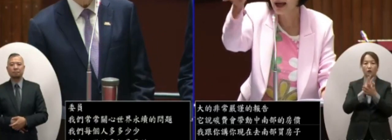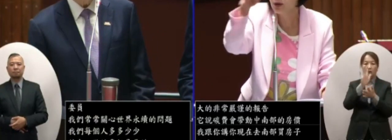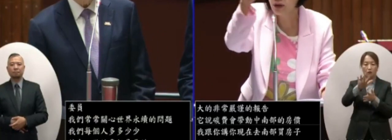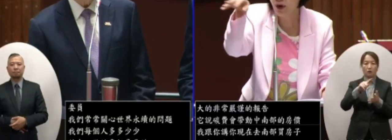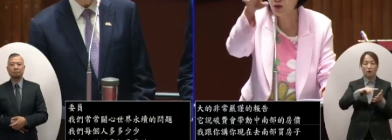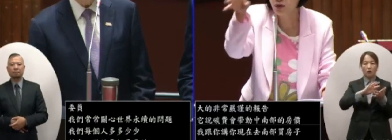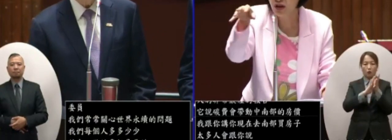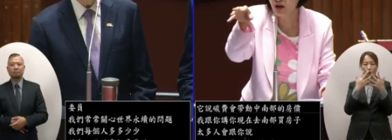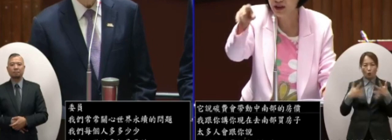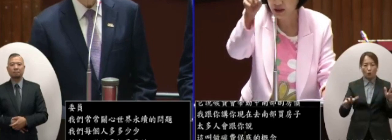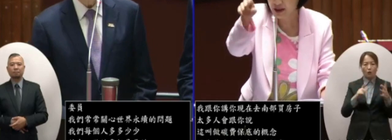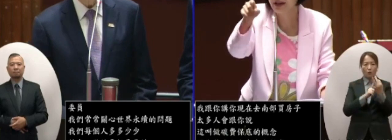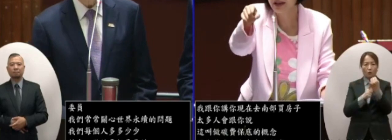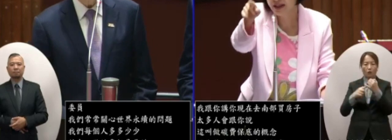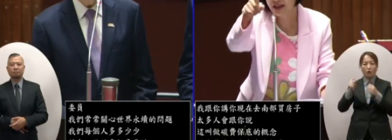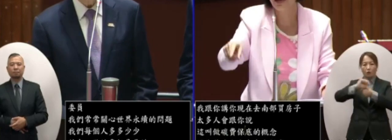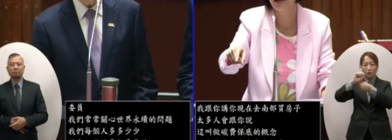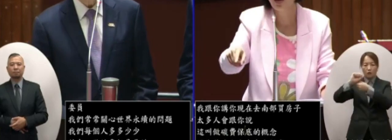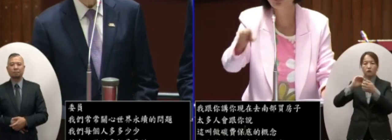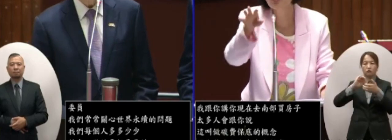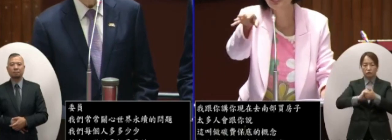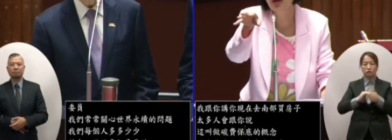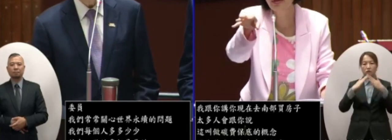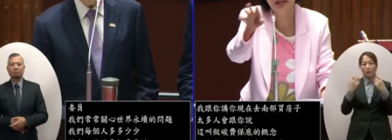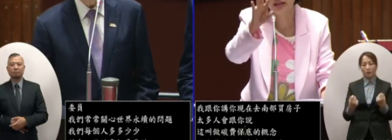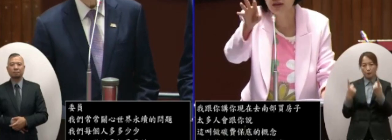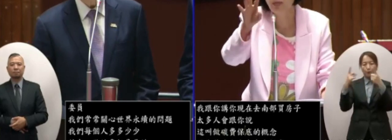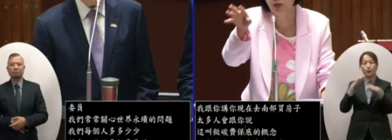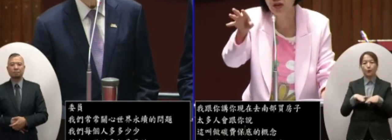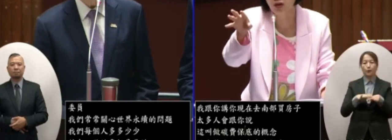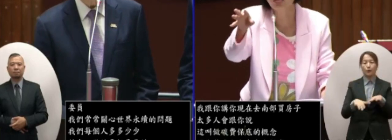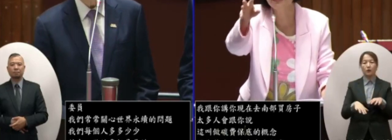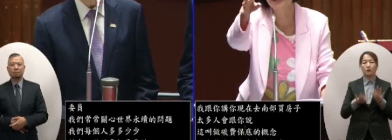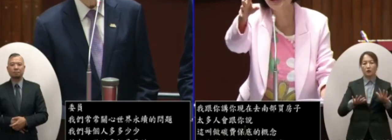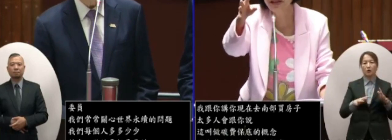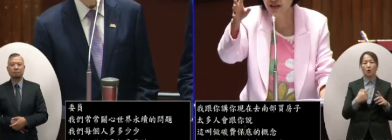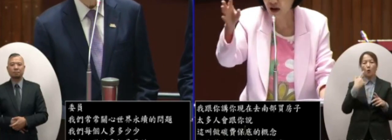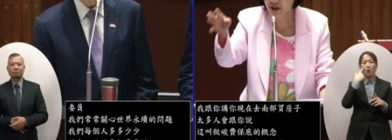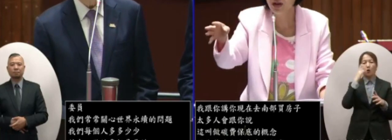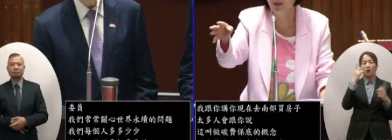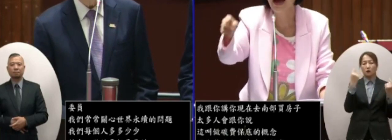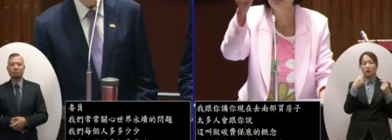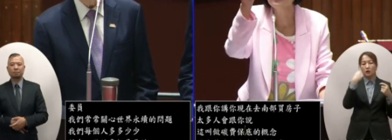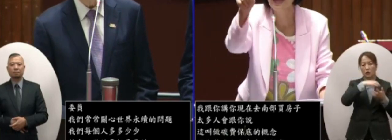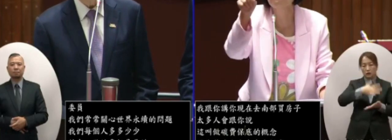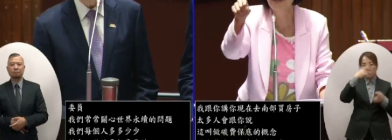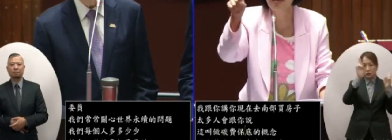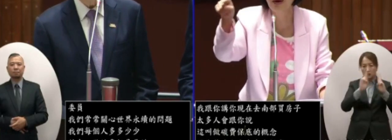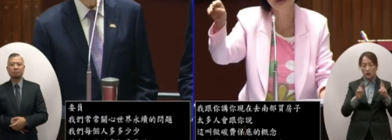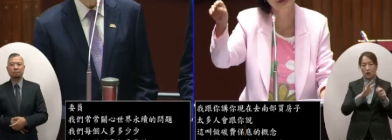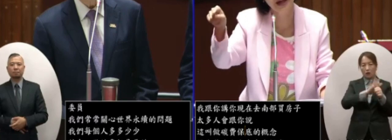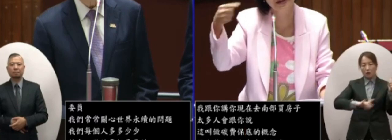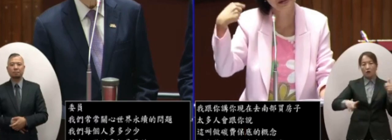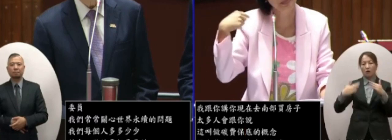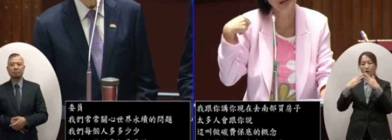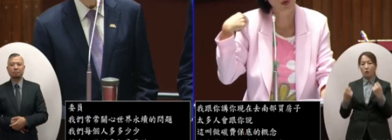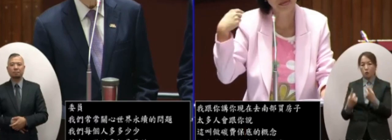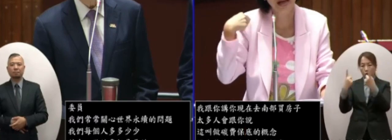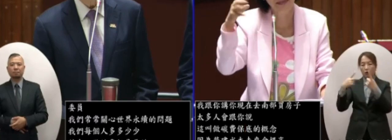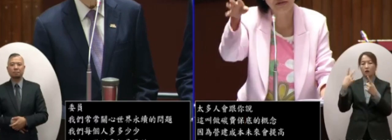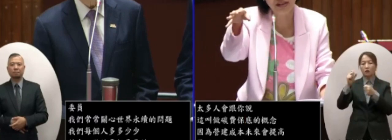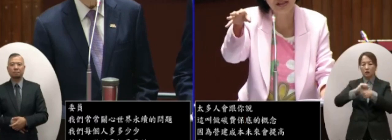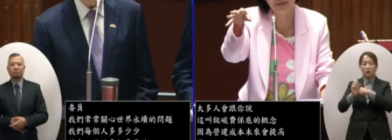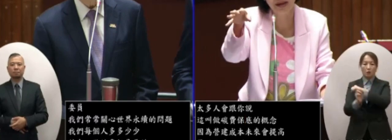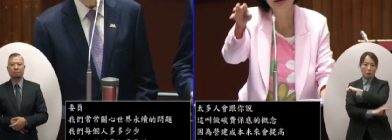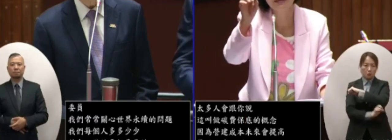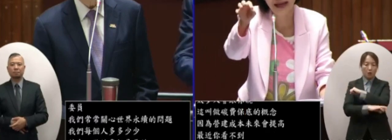之后一点的 key 给，所以目前为止已经涨到不行了。除了台积电效应之外，碳费保底的概念已经变成我们现在买房子里面